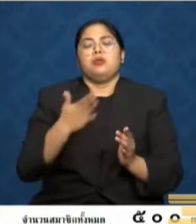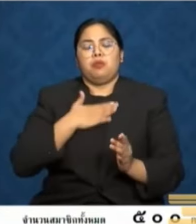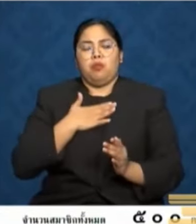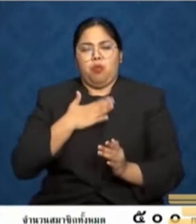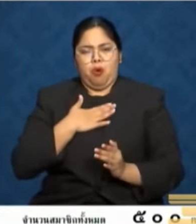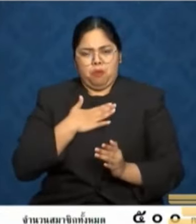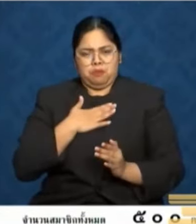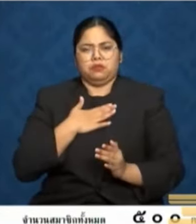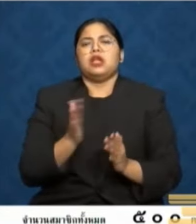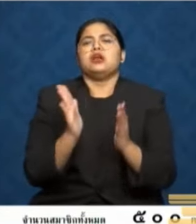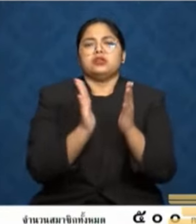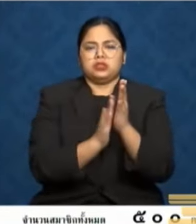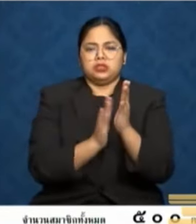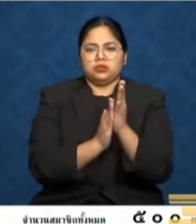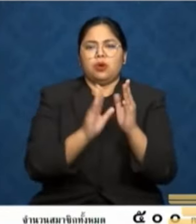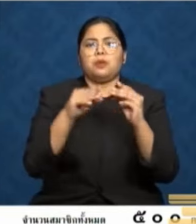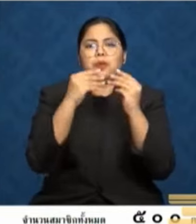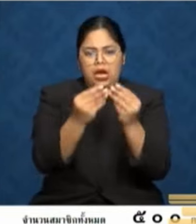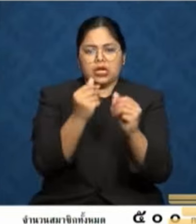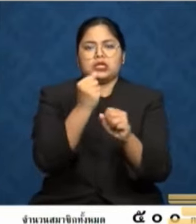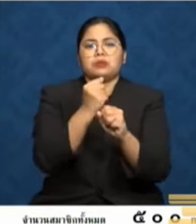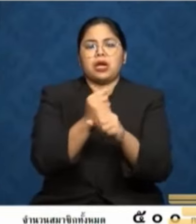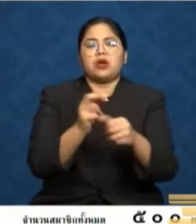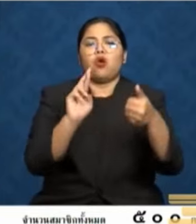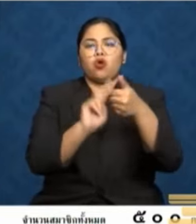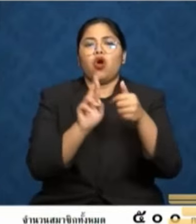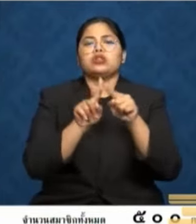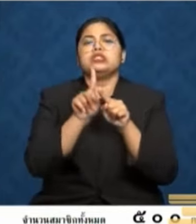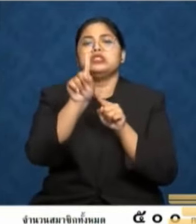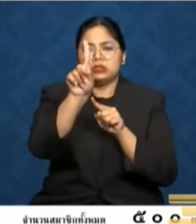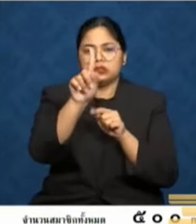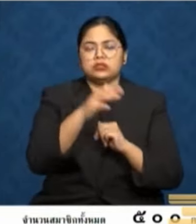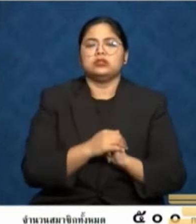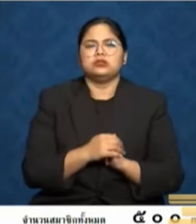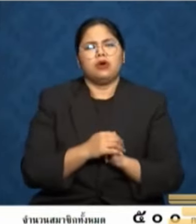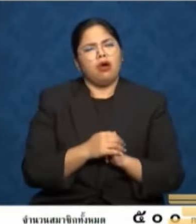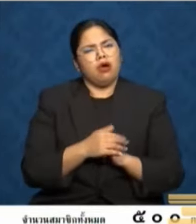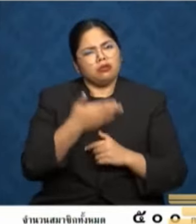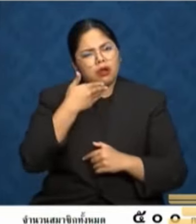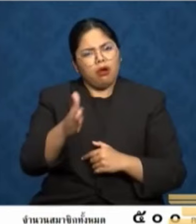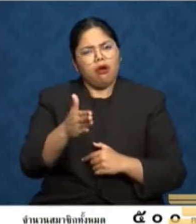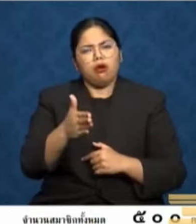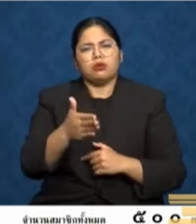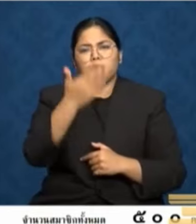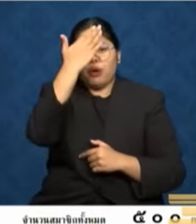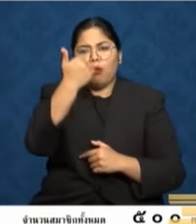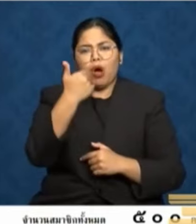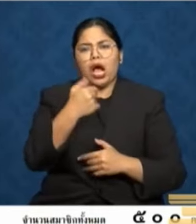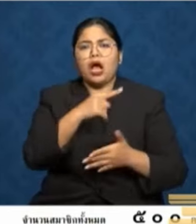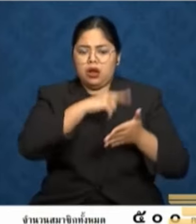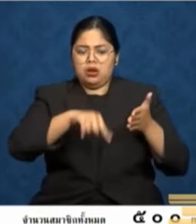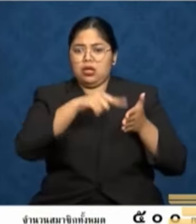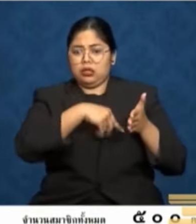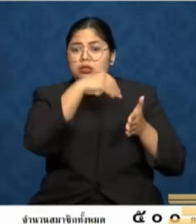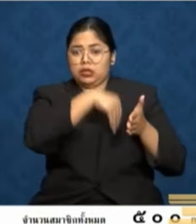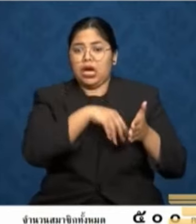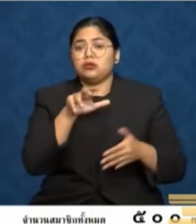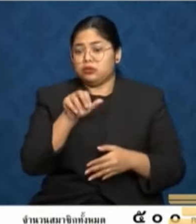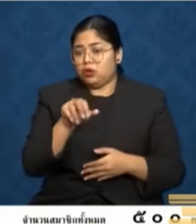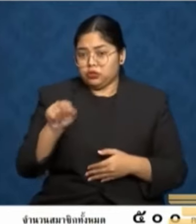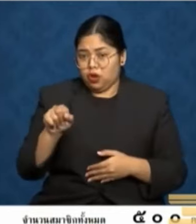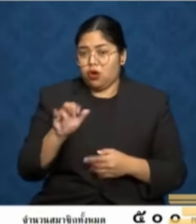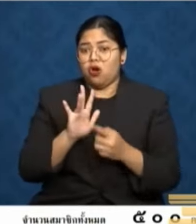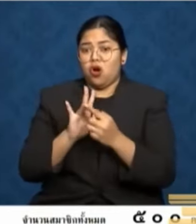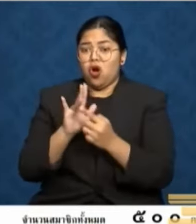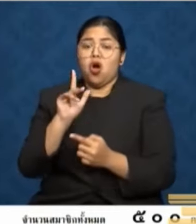ในการปฏิบัติหน้าที่ของท่านปฏิพัฒน์นะมาโดยตลอดเลยี่นะครับเพราะว่าท่านมาจากการเลือกตั้งเป็นสสเขตเหมือนกัน